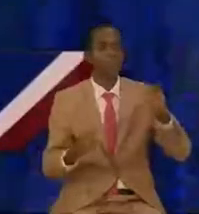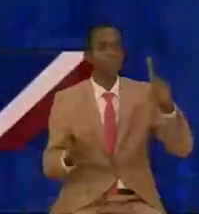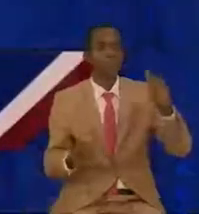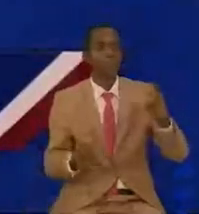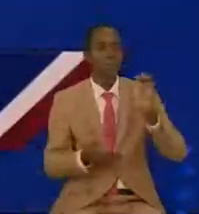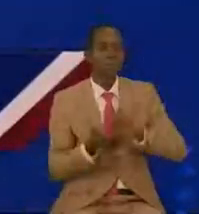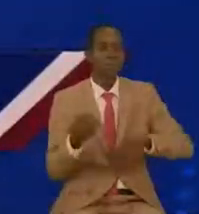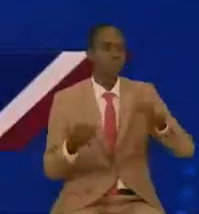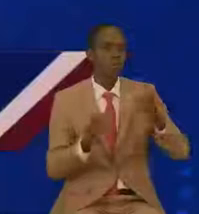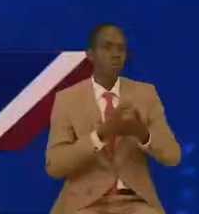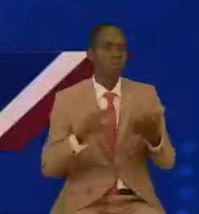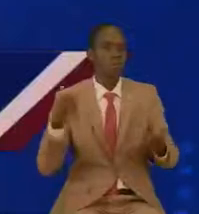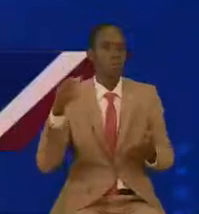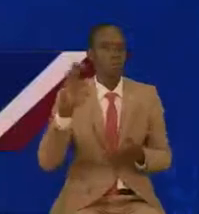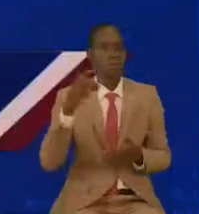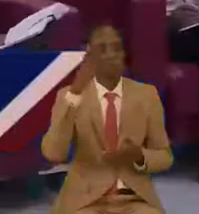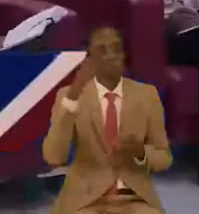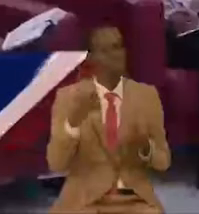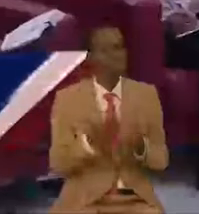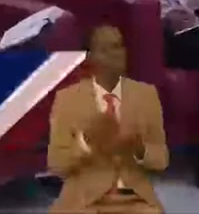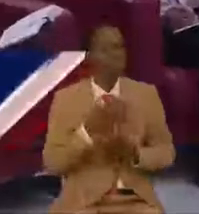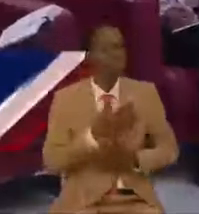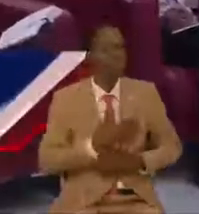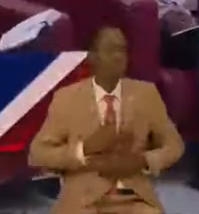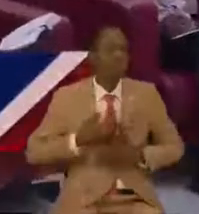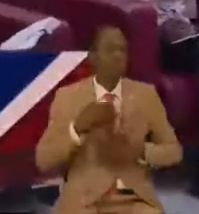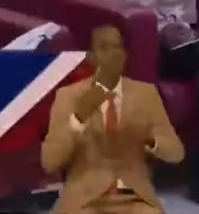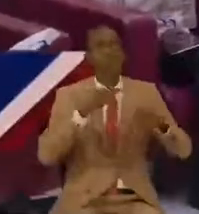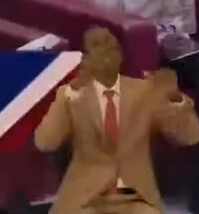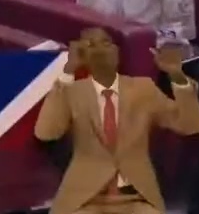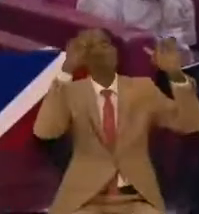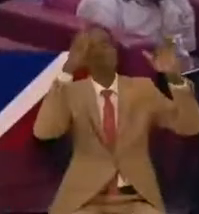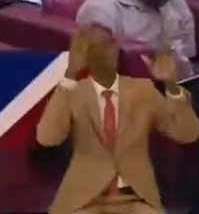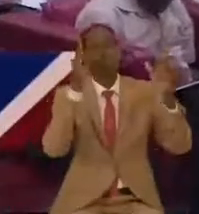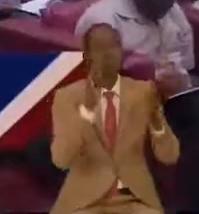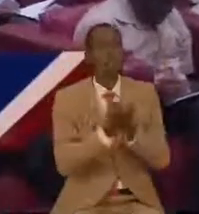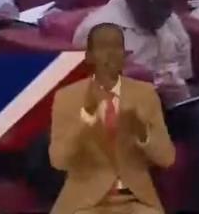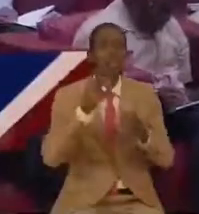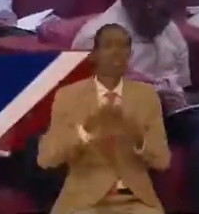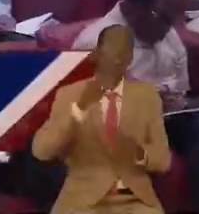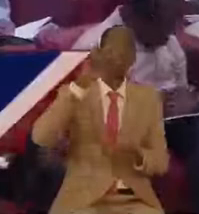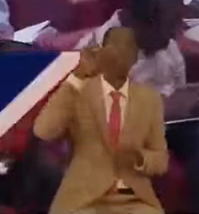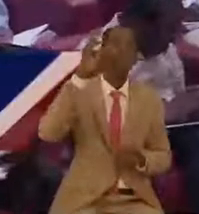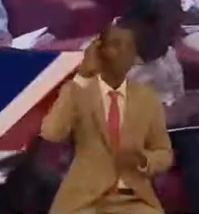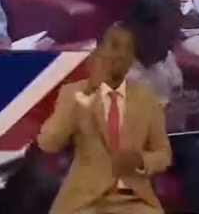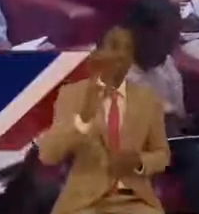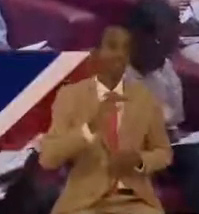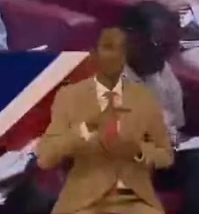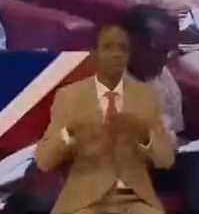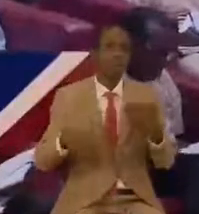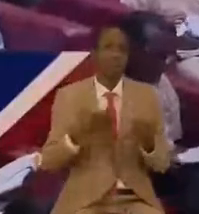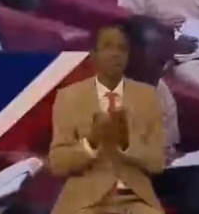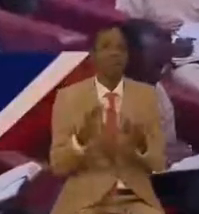Colossiens chapitre 1, verset 19. Car Dieu a voulu que